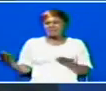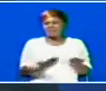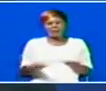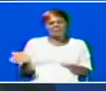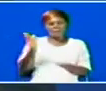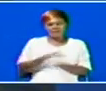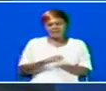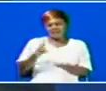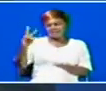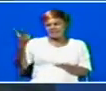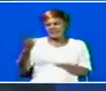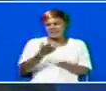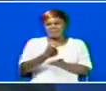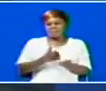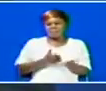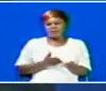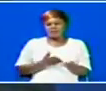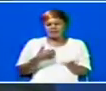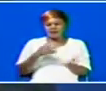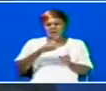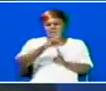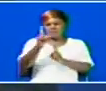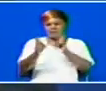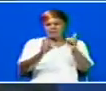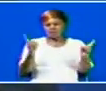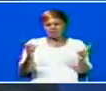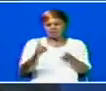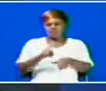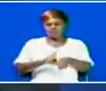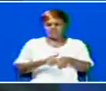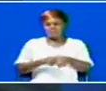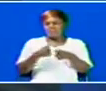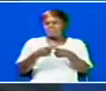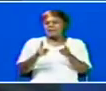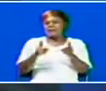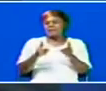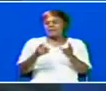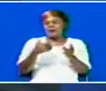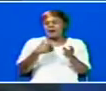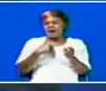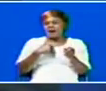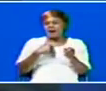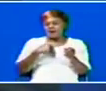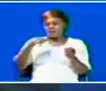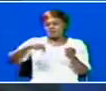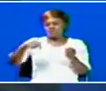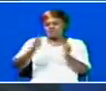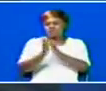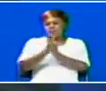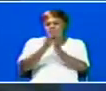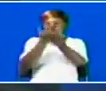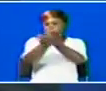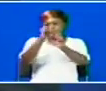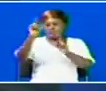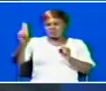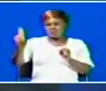Maji kwenye sehemu yetu ya pili ambapo tutakuwa na mahojiano kwenye muda usiokuwa mrefu tu, lakini kwanza tuna taarifa za siku hii ya leo, na ni kwamba Rais